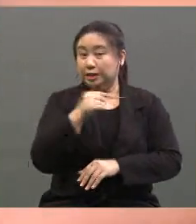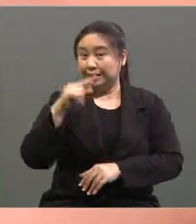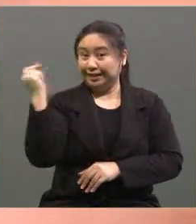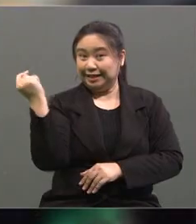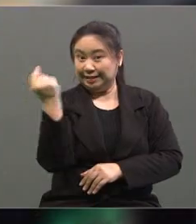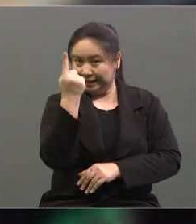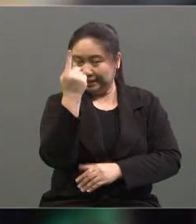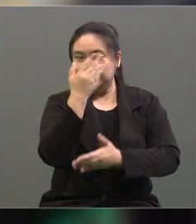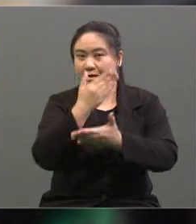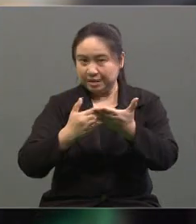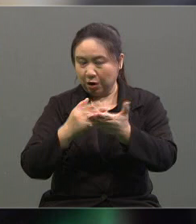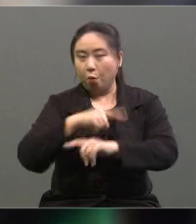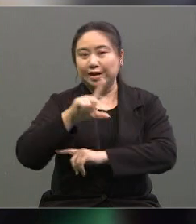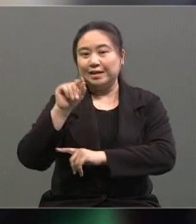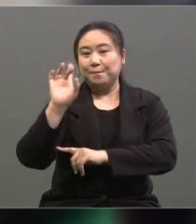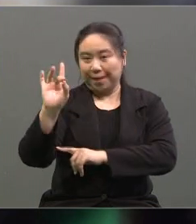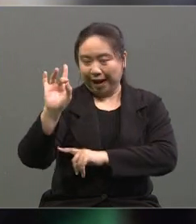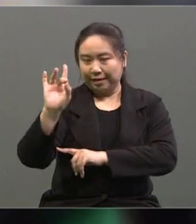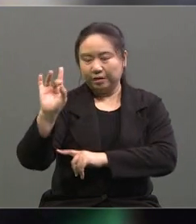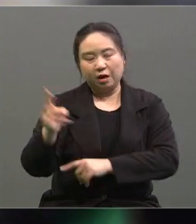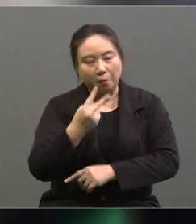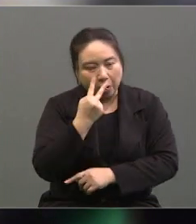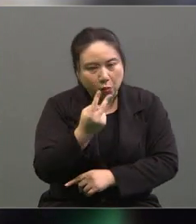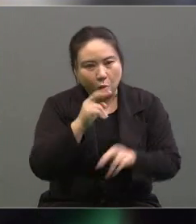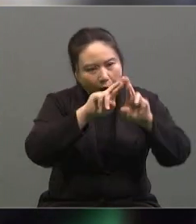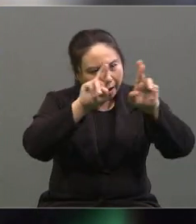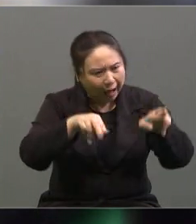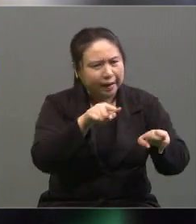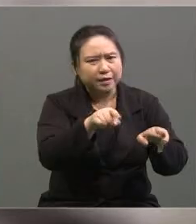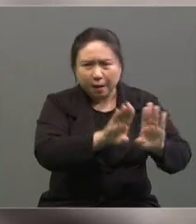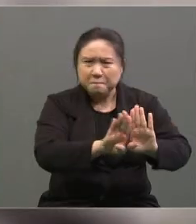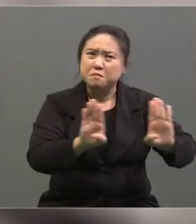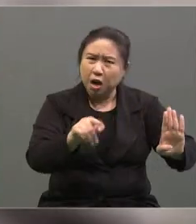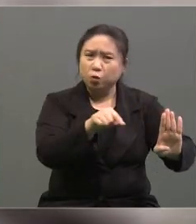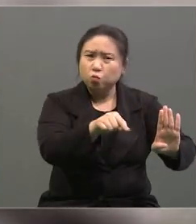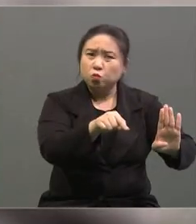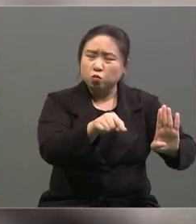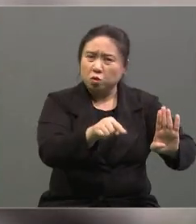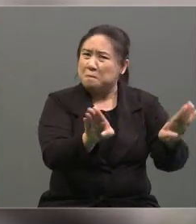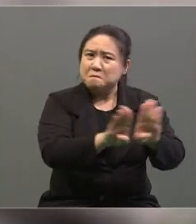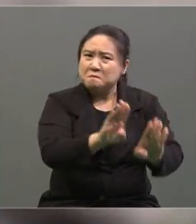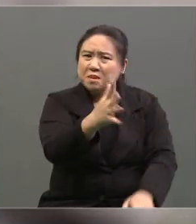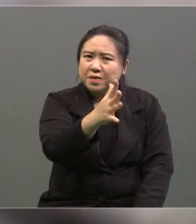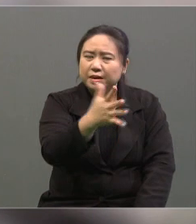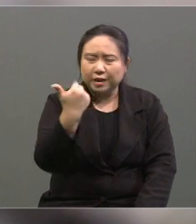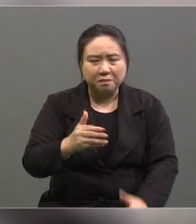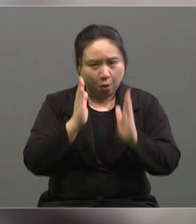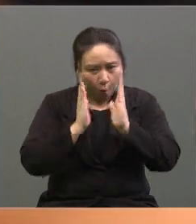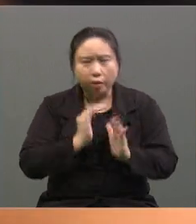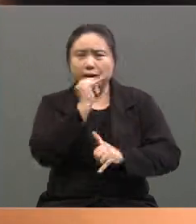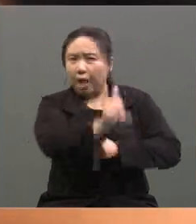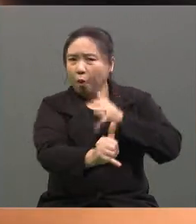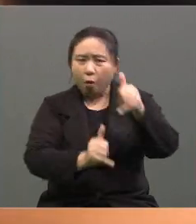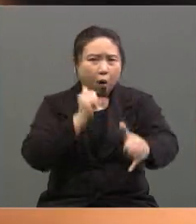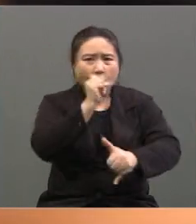ณ13:30ของวันที่28พฤศจิกายนก็ไปพบว่าร้านเนี่ยก็ยังเปิดให้บริการอยู่และปรากฏว่ามีลูกค้าเนี่ยแวะเ